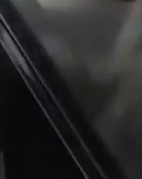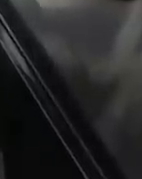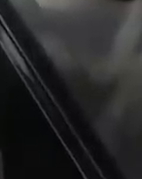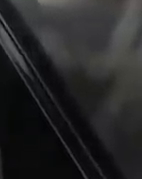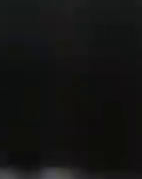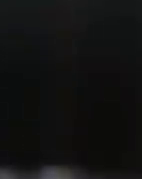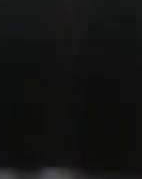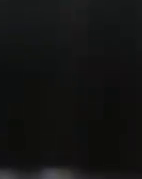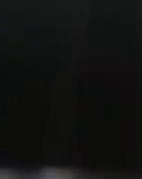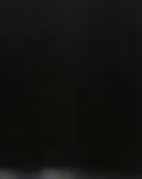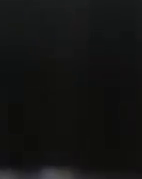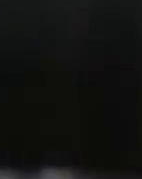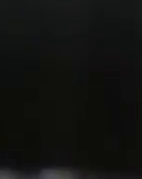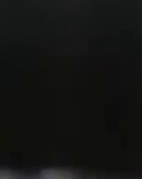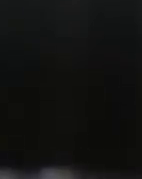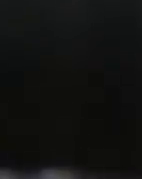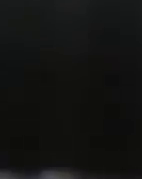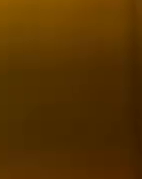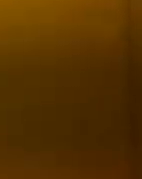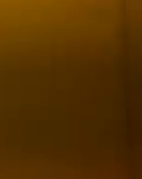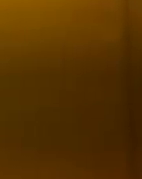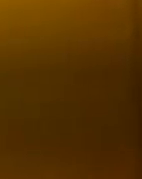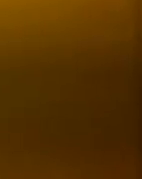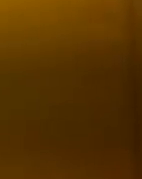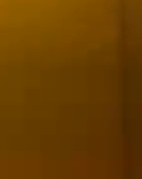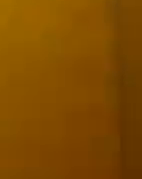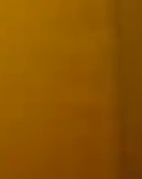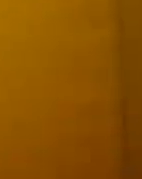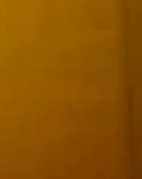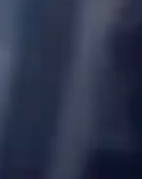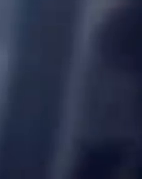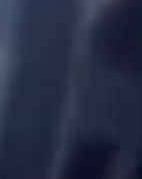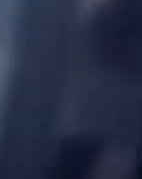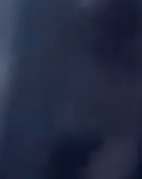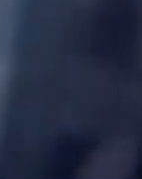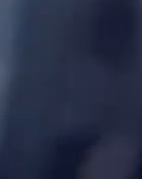출근 시간에 와서 막 쓰러지고 그래 누워있었어요.